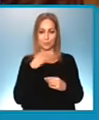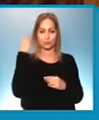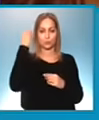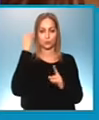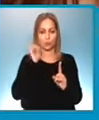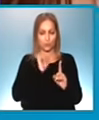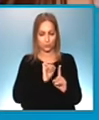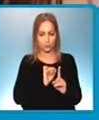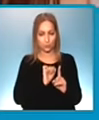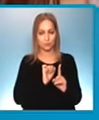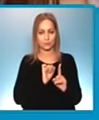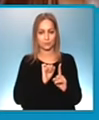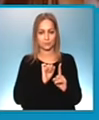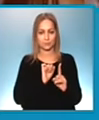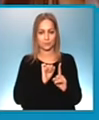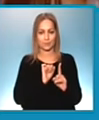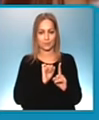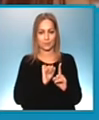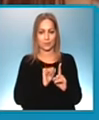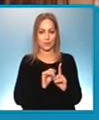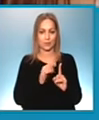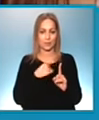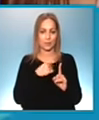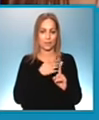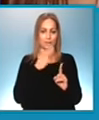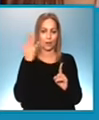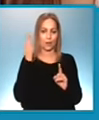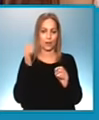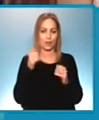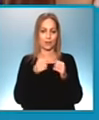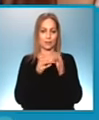nedostaješ. Još jednom veliki